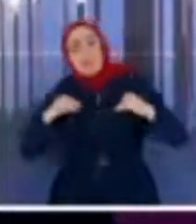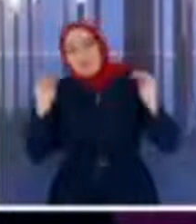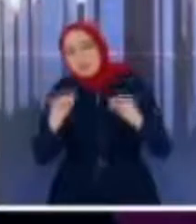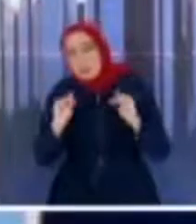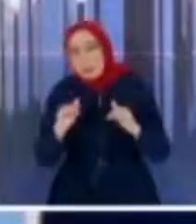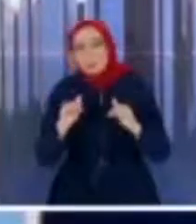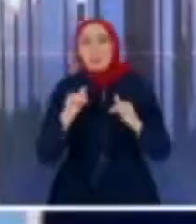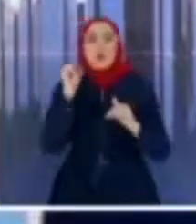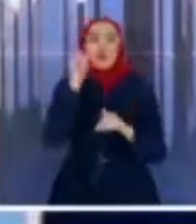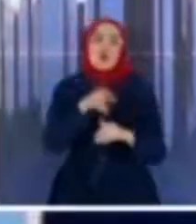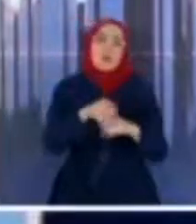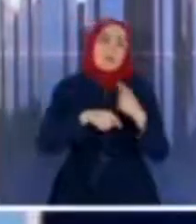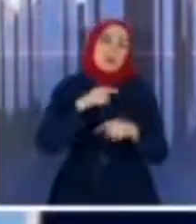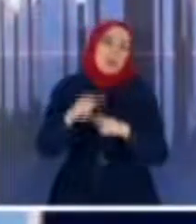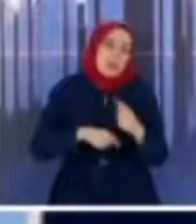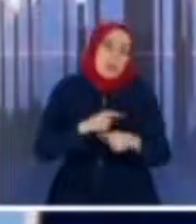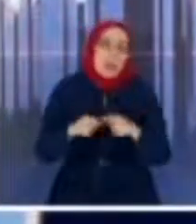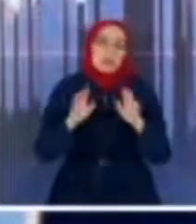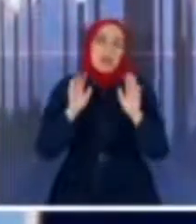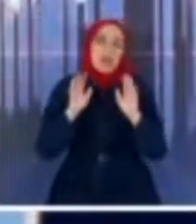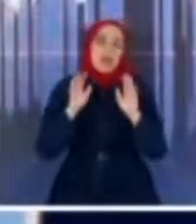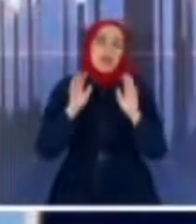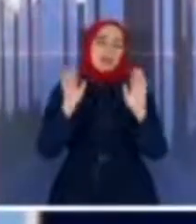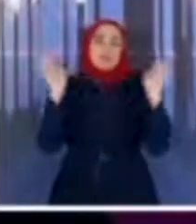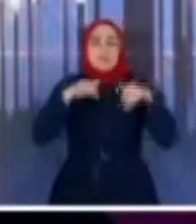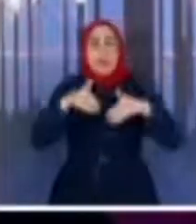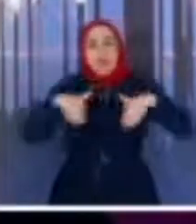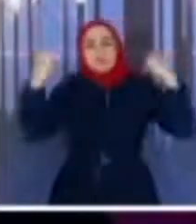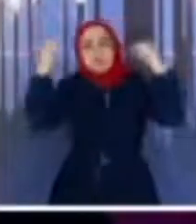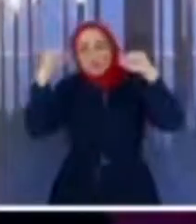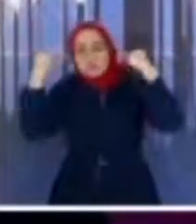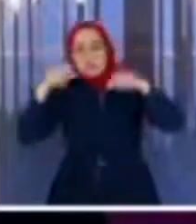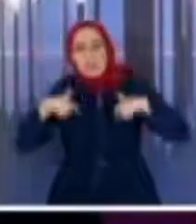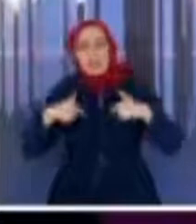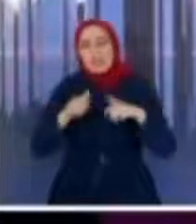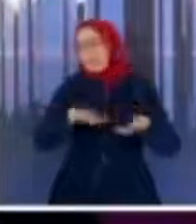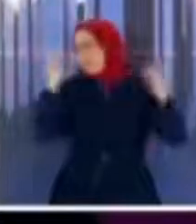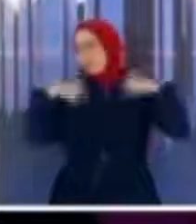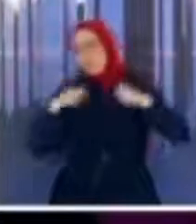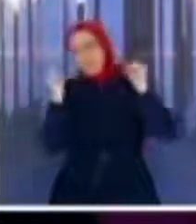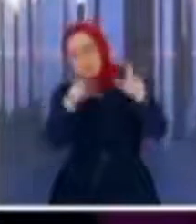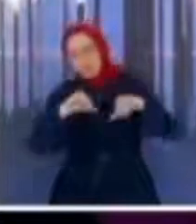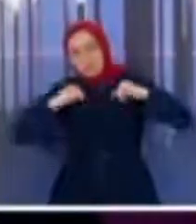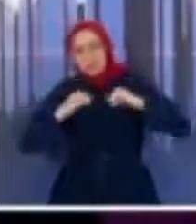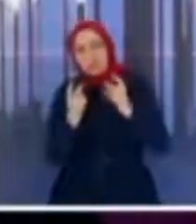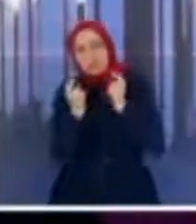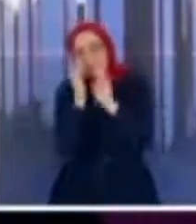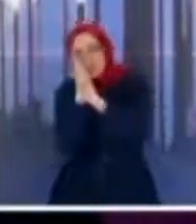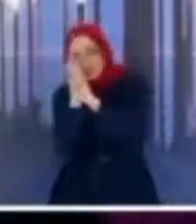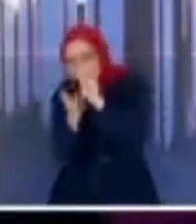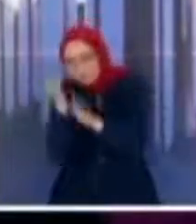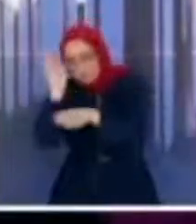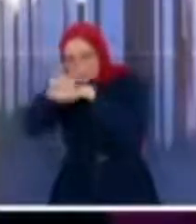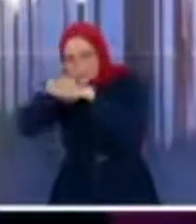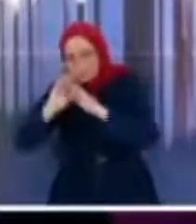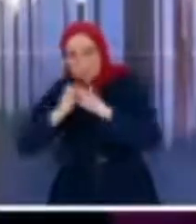كامل هاو تسكير كياسات مستقيل من الشأن العام هاو فما أمل فسحة أمل دونك ان شاء